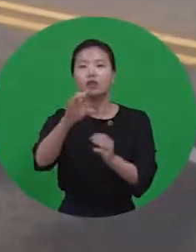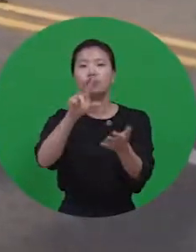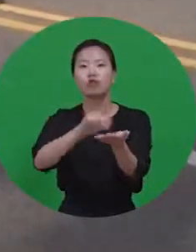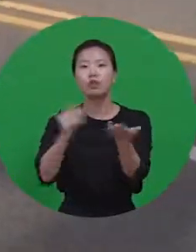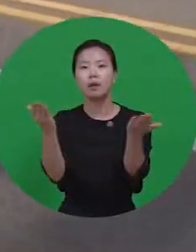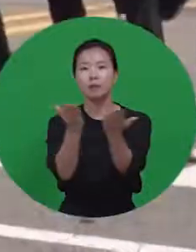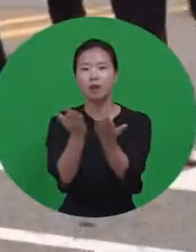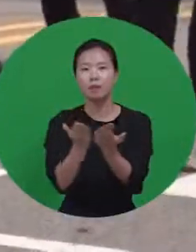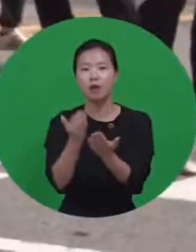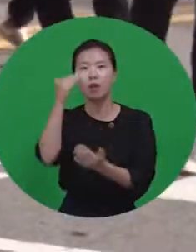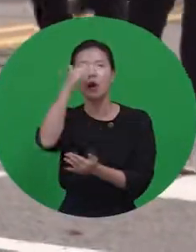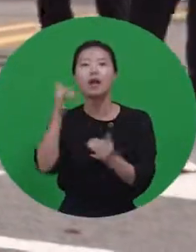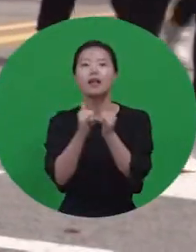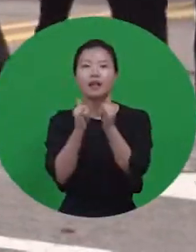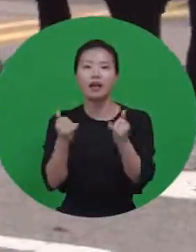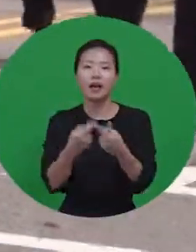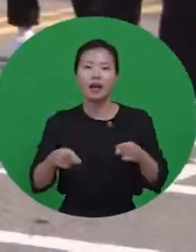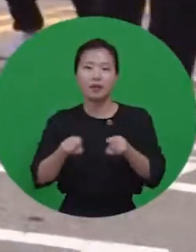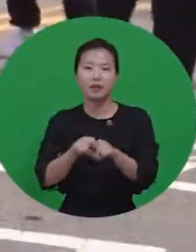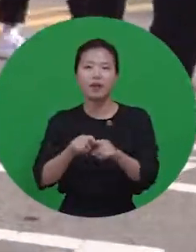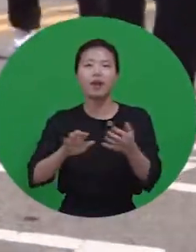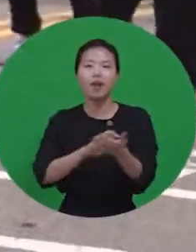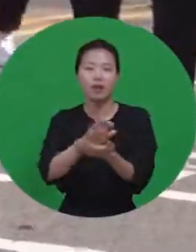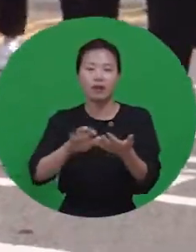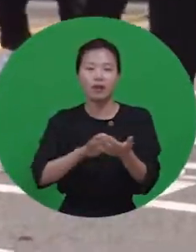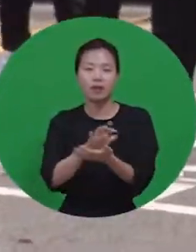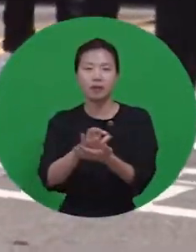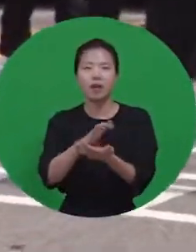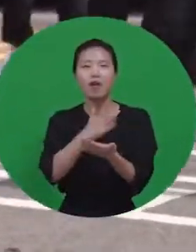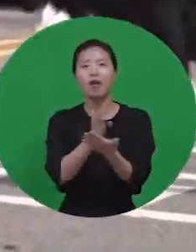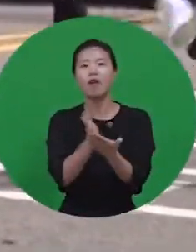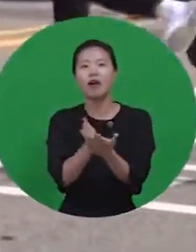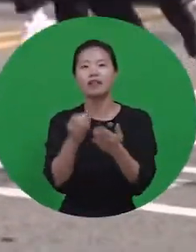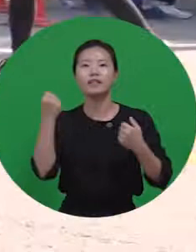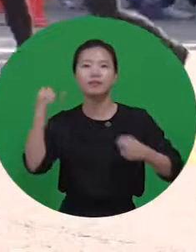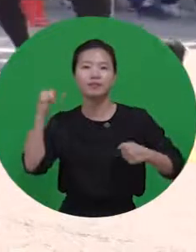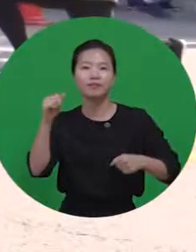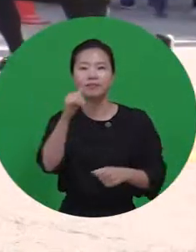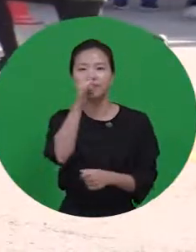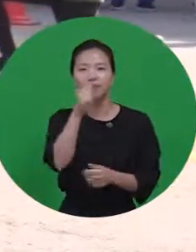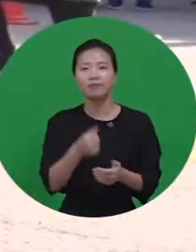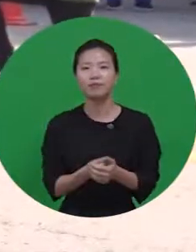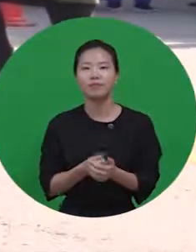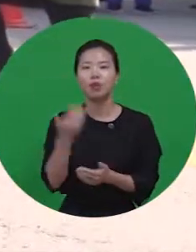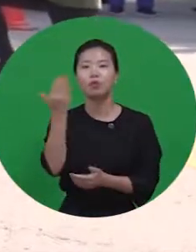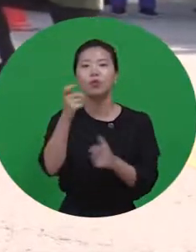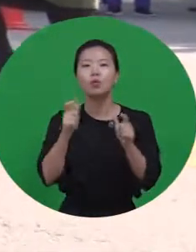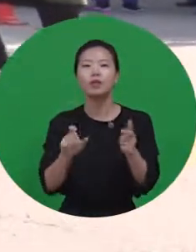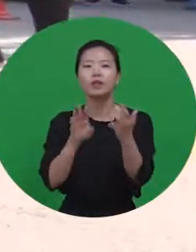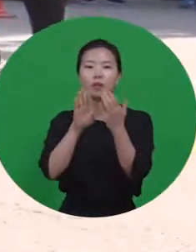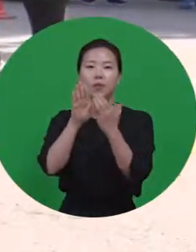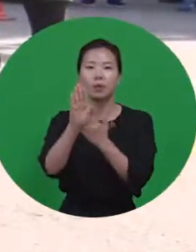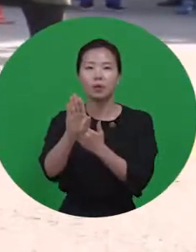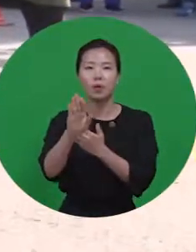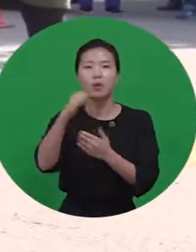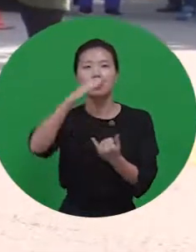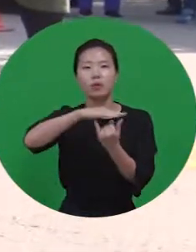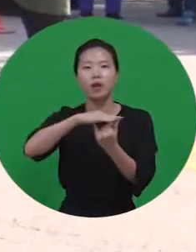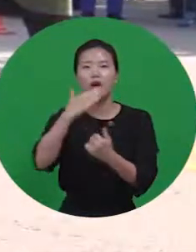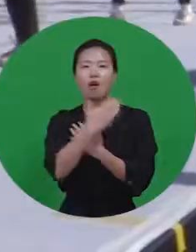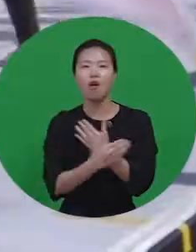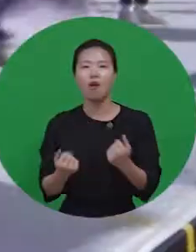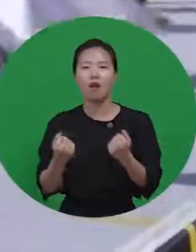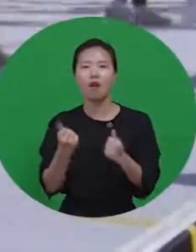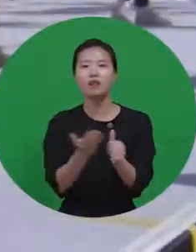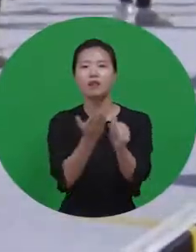맞춰 관객과 함께 어울리며 다양한 퍼포먼스를 선보였습니다. 구로구는 앞으로도 청소년들의